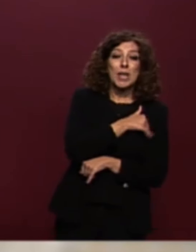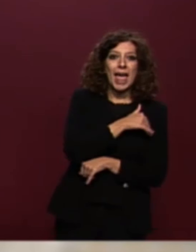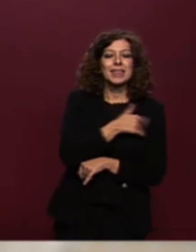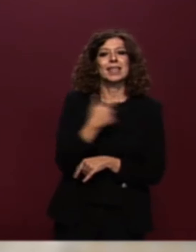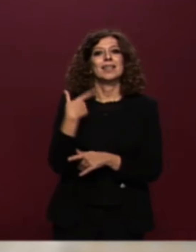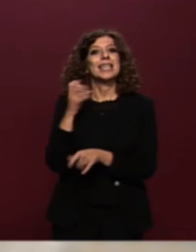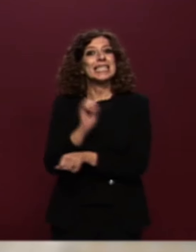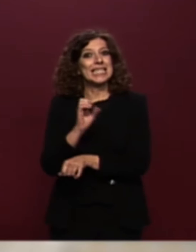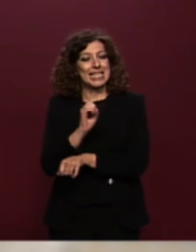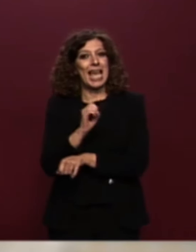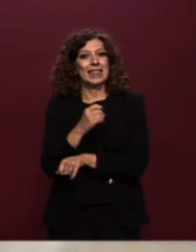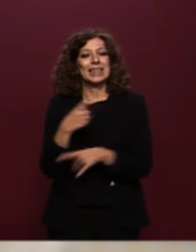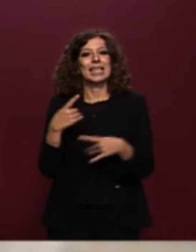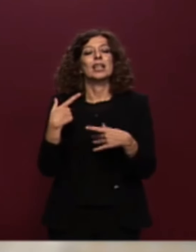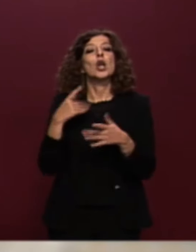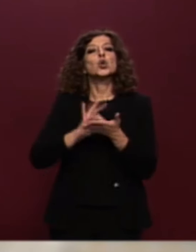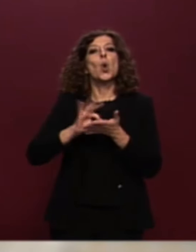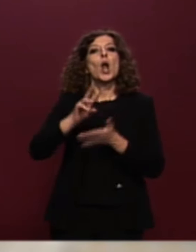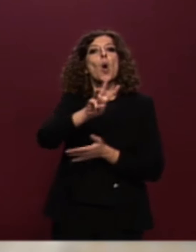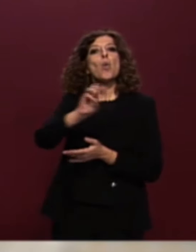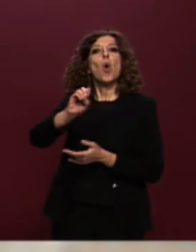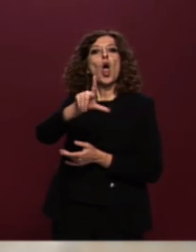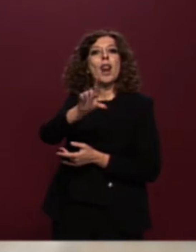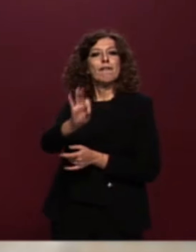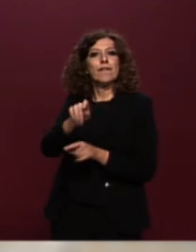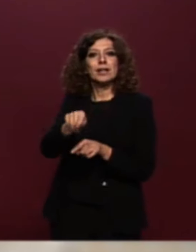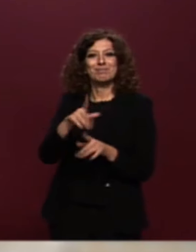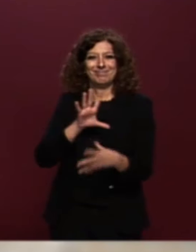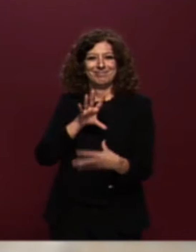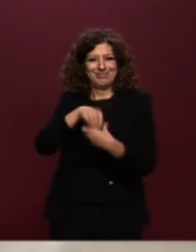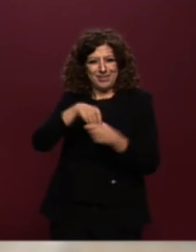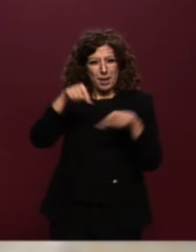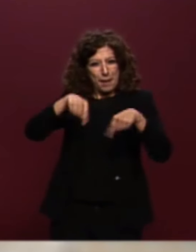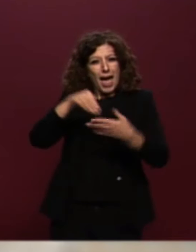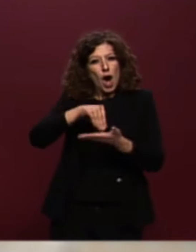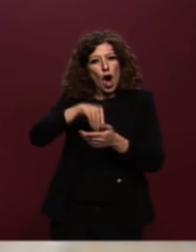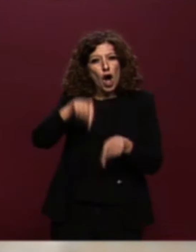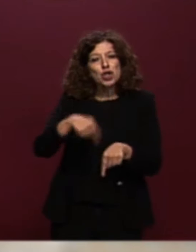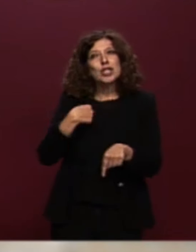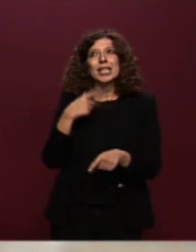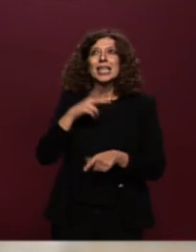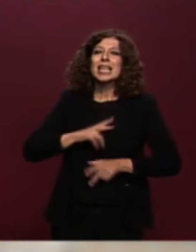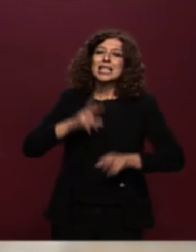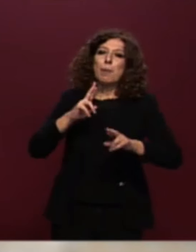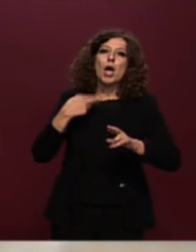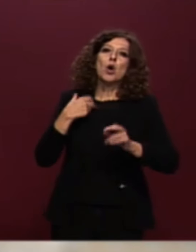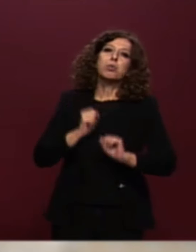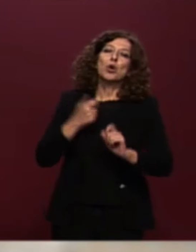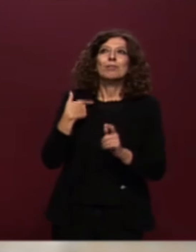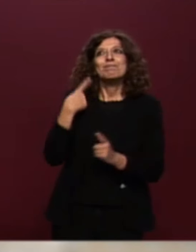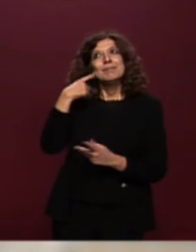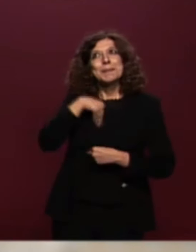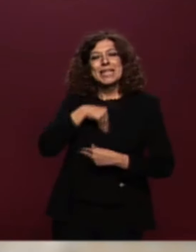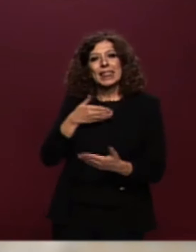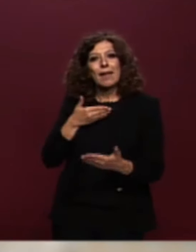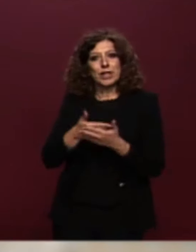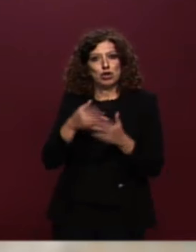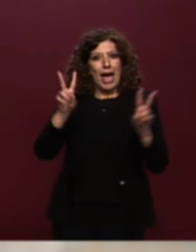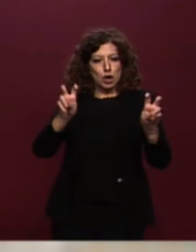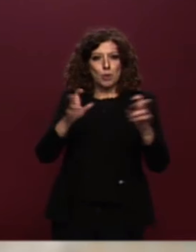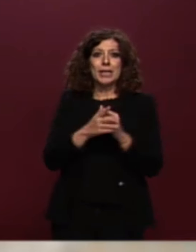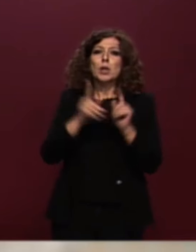che saranno con noi, auguriamo che in questo modo possano sentire più vicini questi temi e anche le istituzioni. È